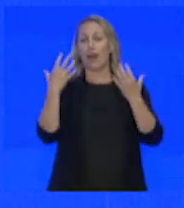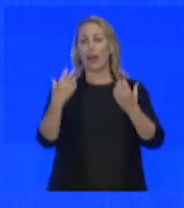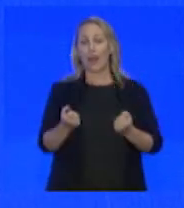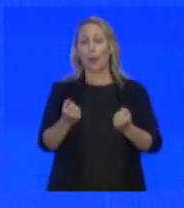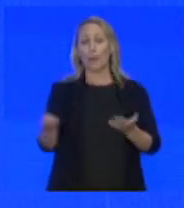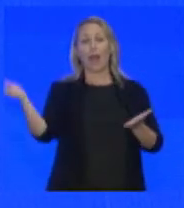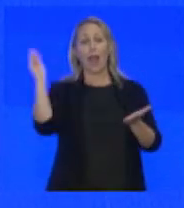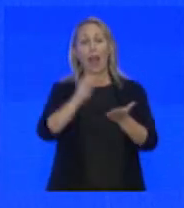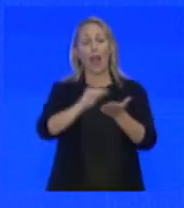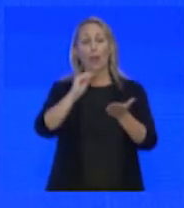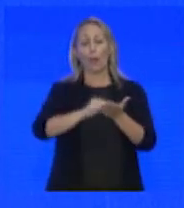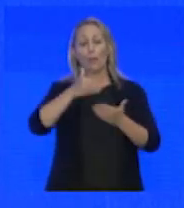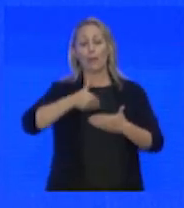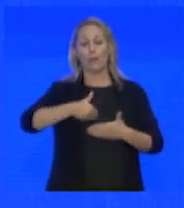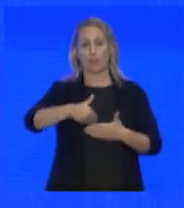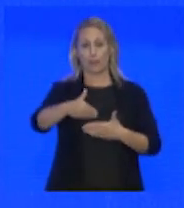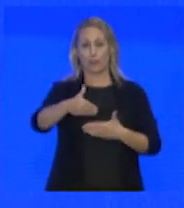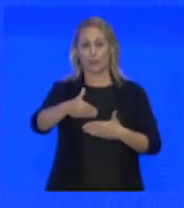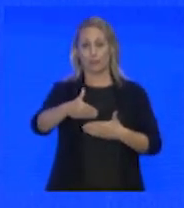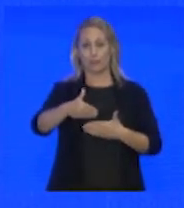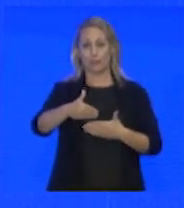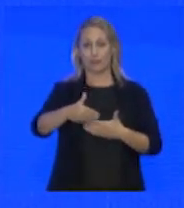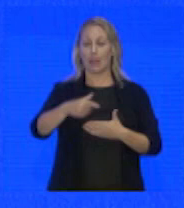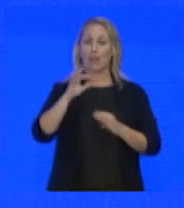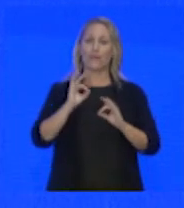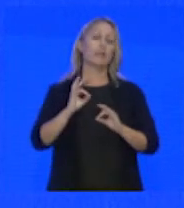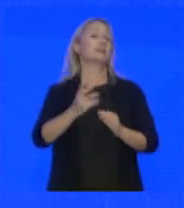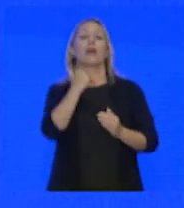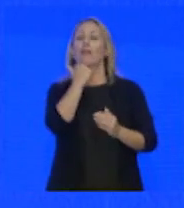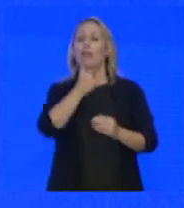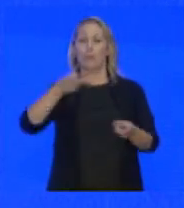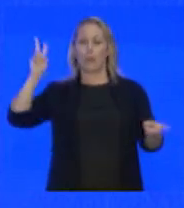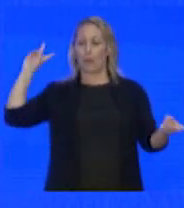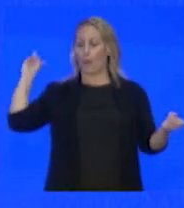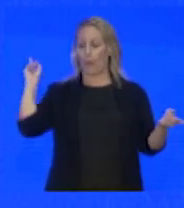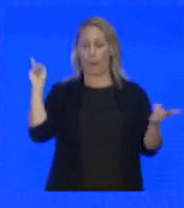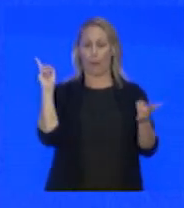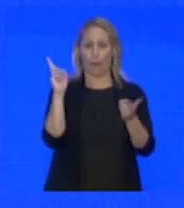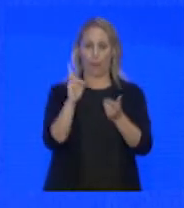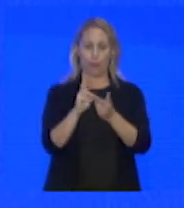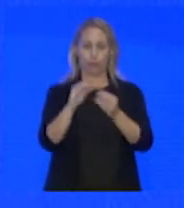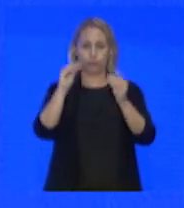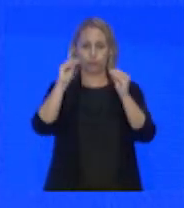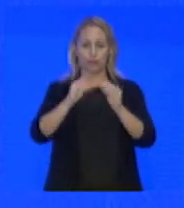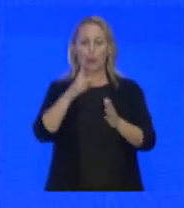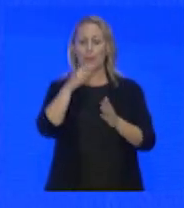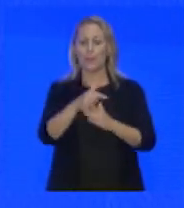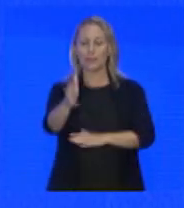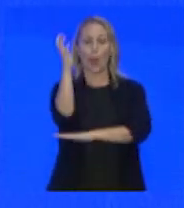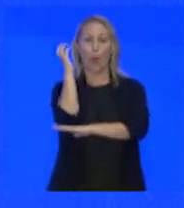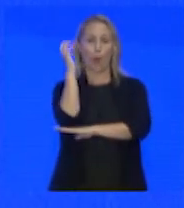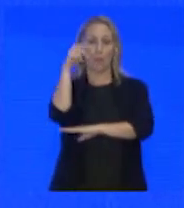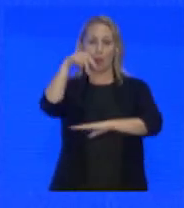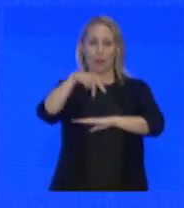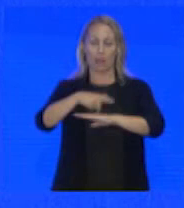ακόμα περισσότερα να κάνουμε, τα οποία δεν μπορούσαν να συμπεριληφθούν στο πλαίσιο μιας